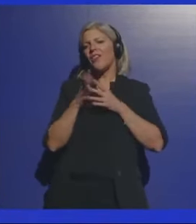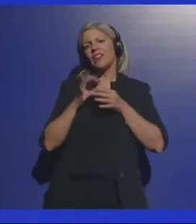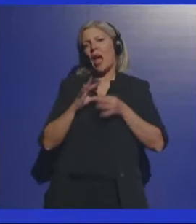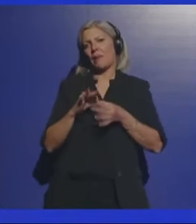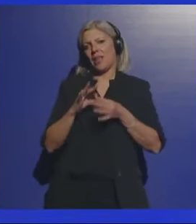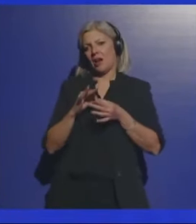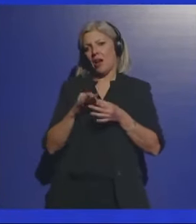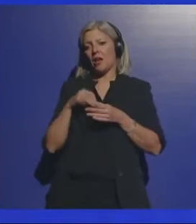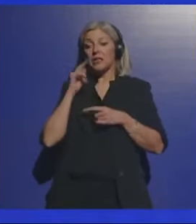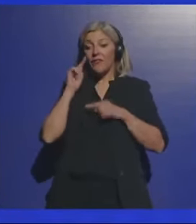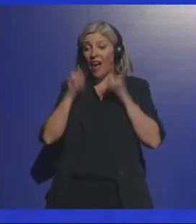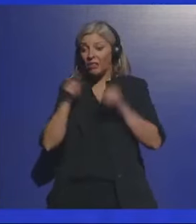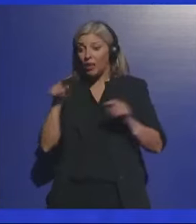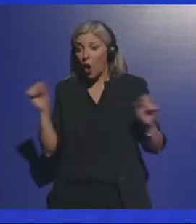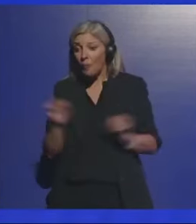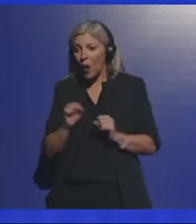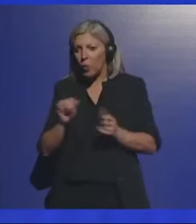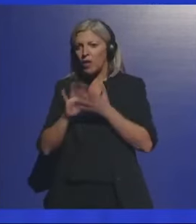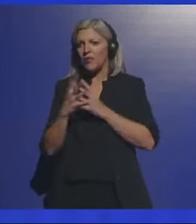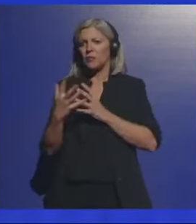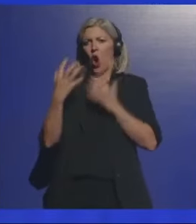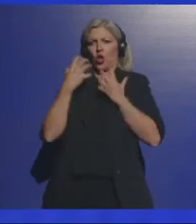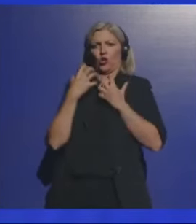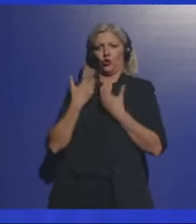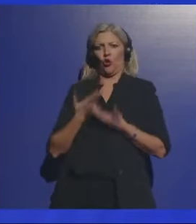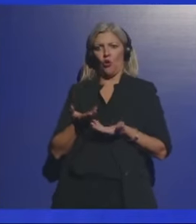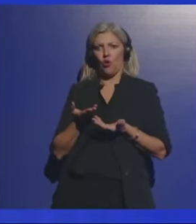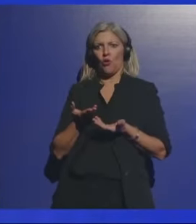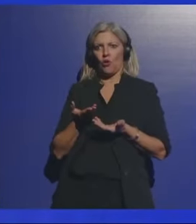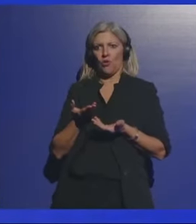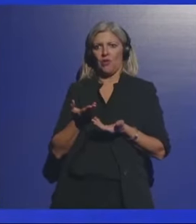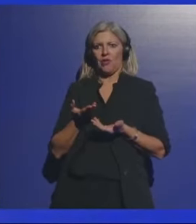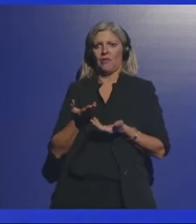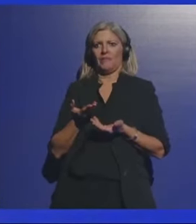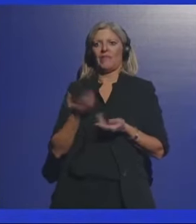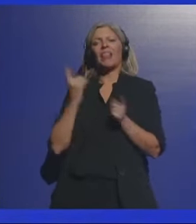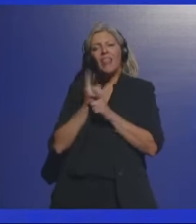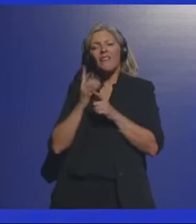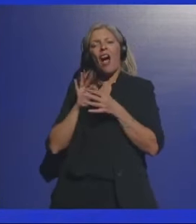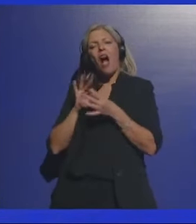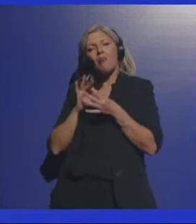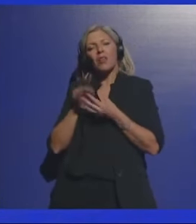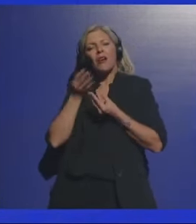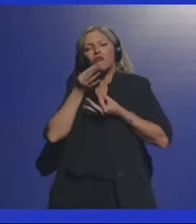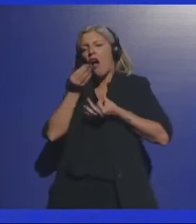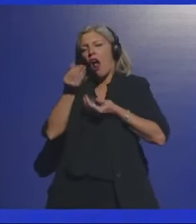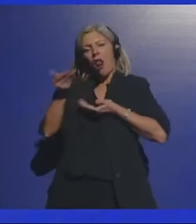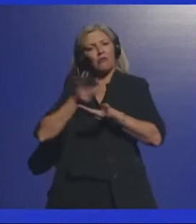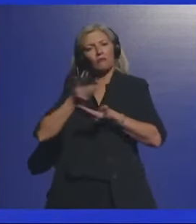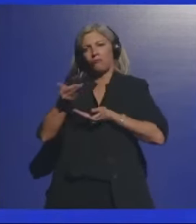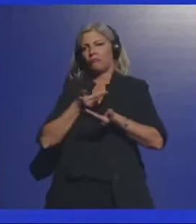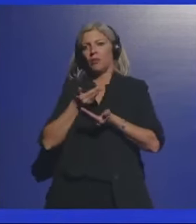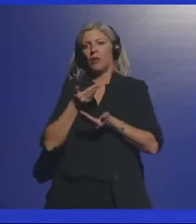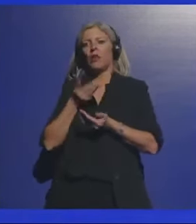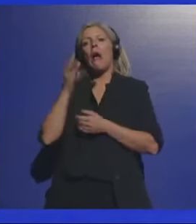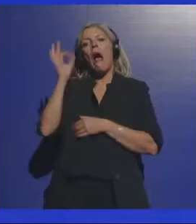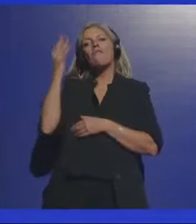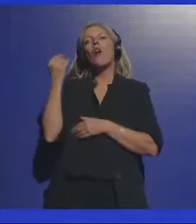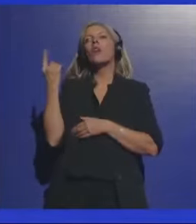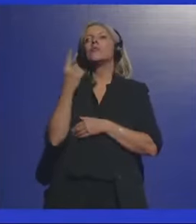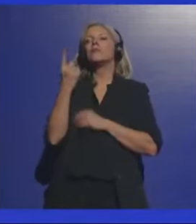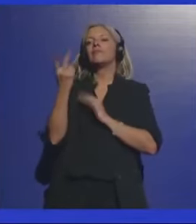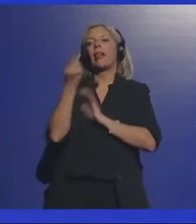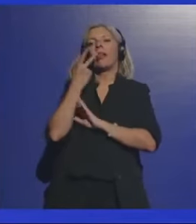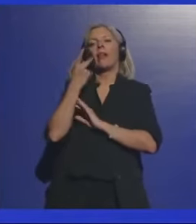terribile mostro se non se non è una nostra amica e certe volte ci illudono che